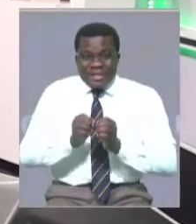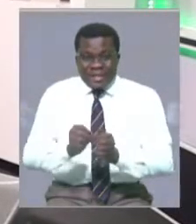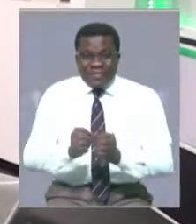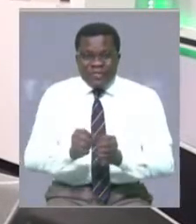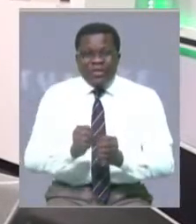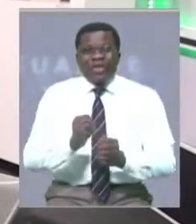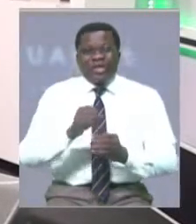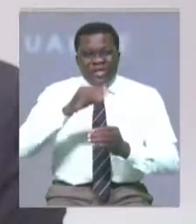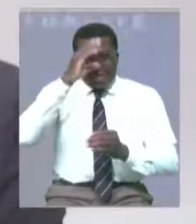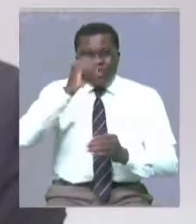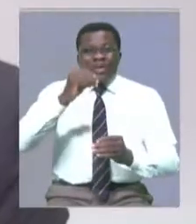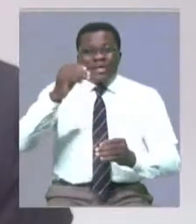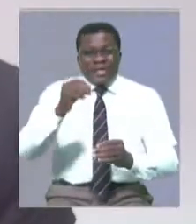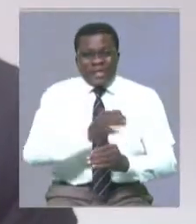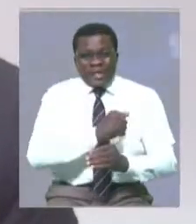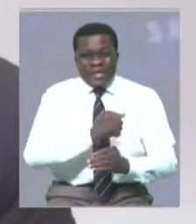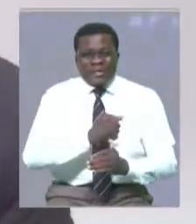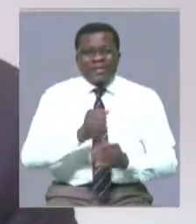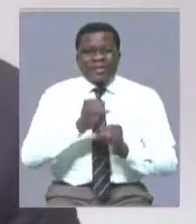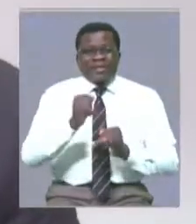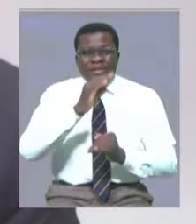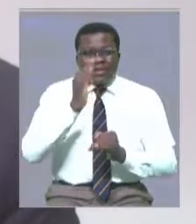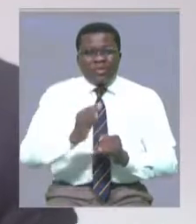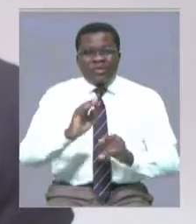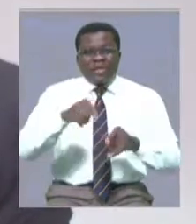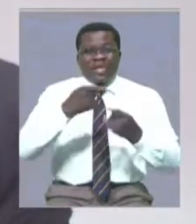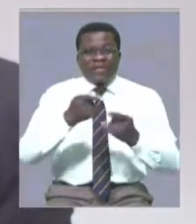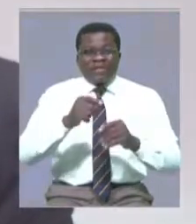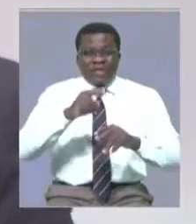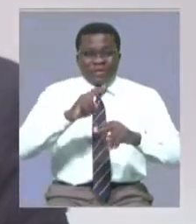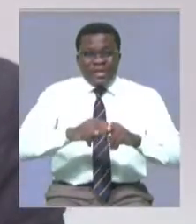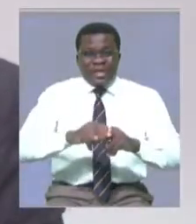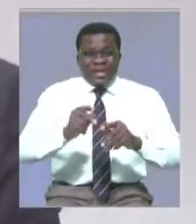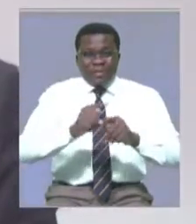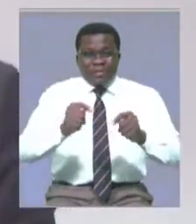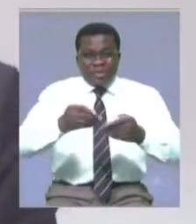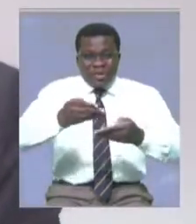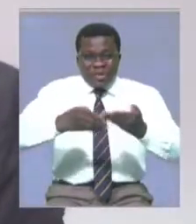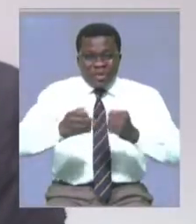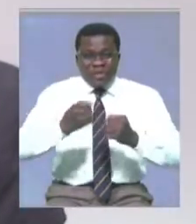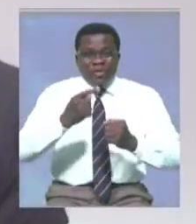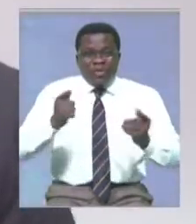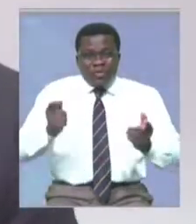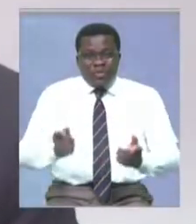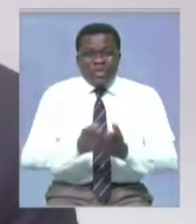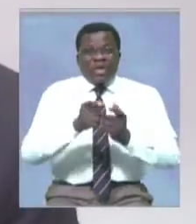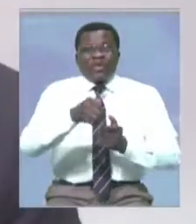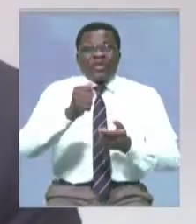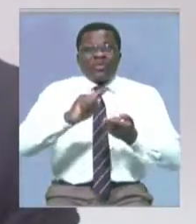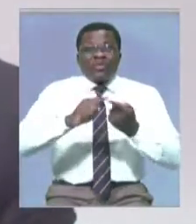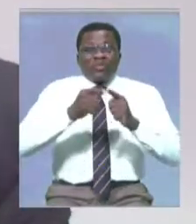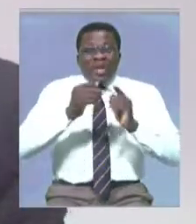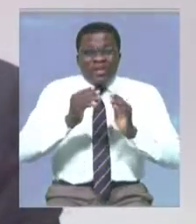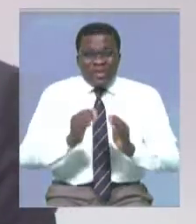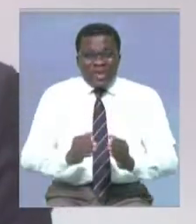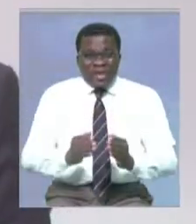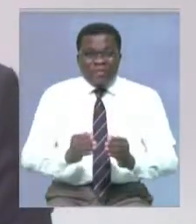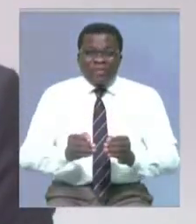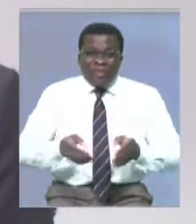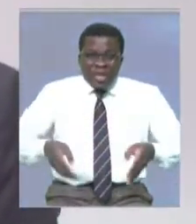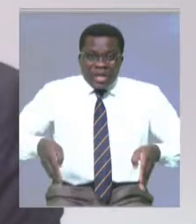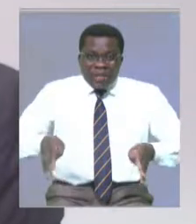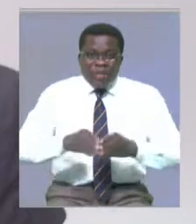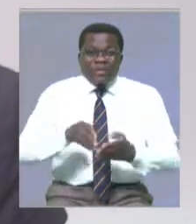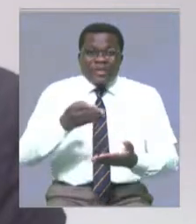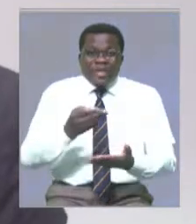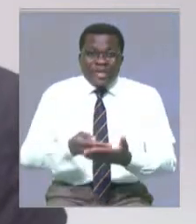c'est l'humanité qui gagne. Si le Bénin va sur cet état de négociation, c'est aussi pouvoir rencontrer d'autres partenaires et mobiliser les